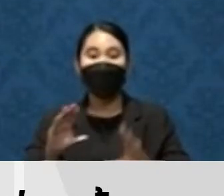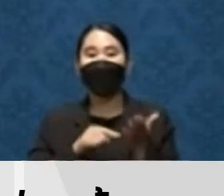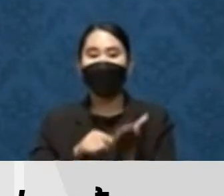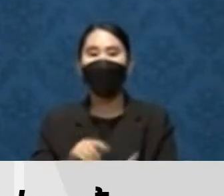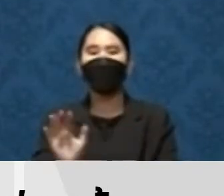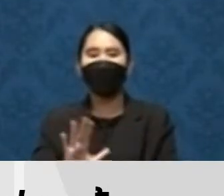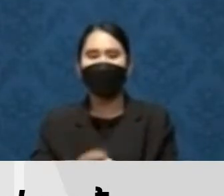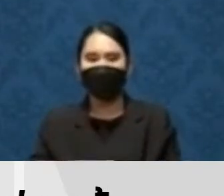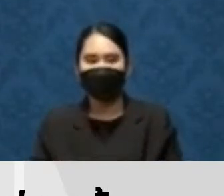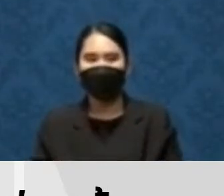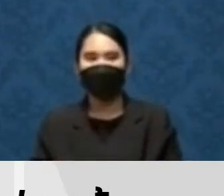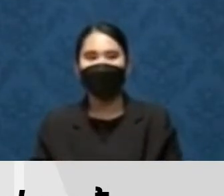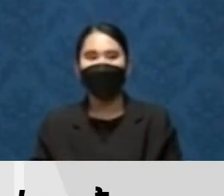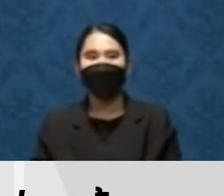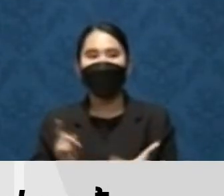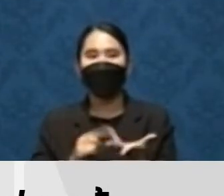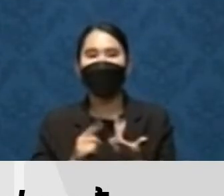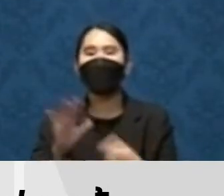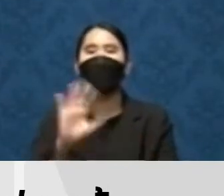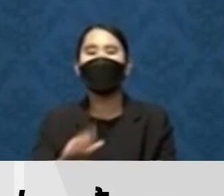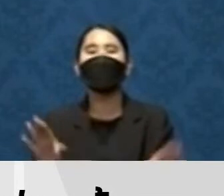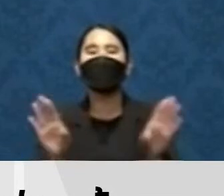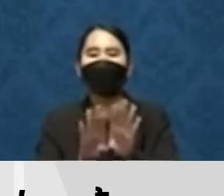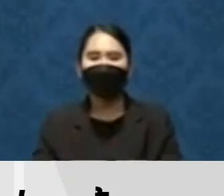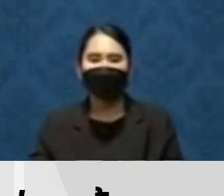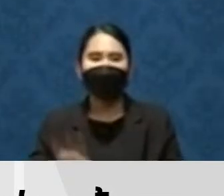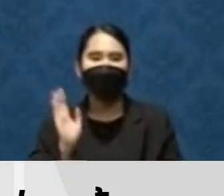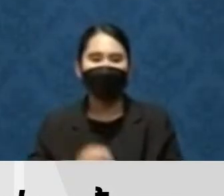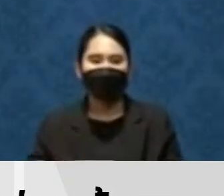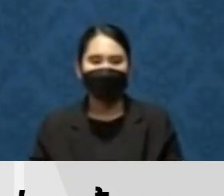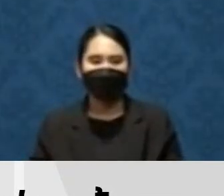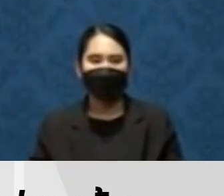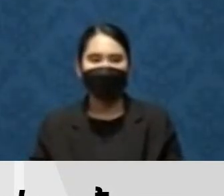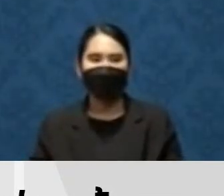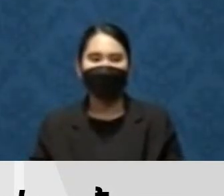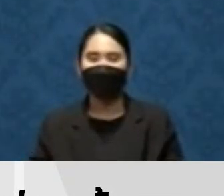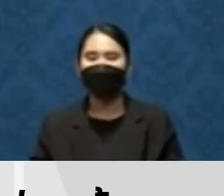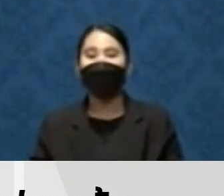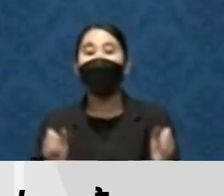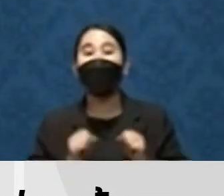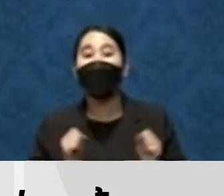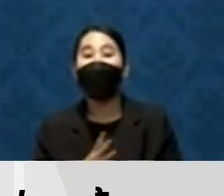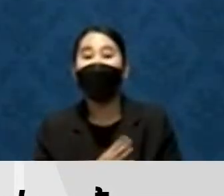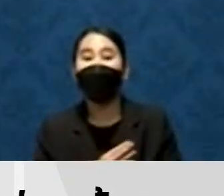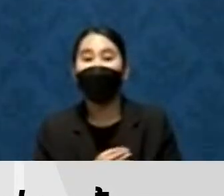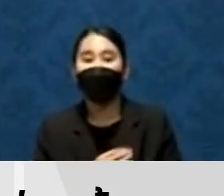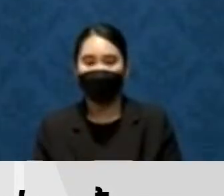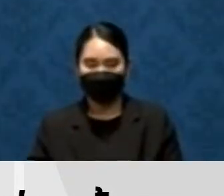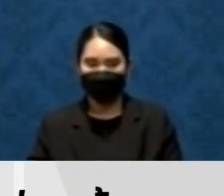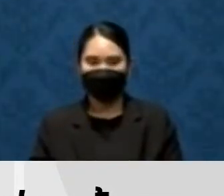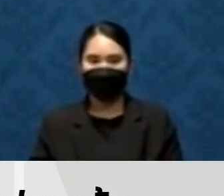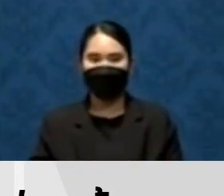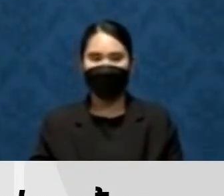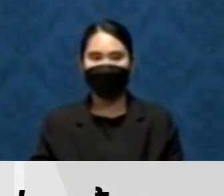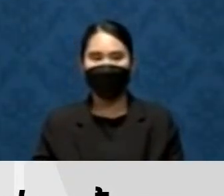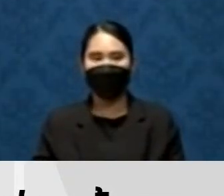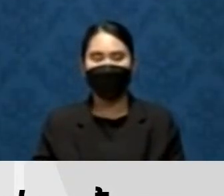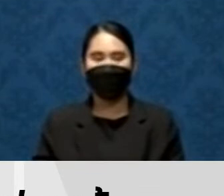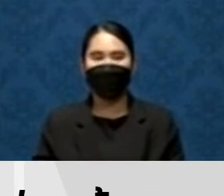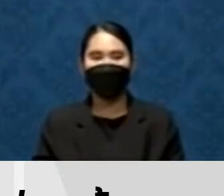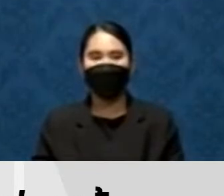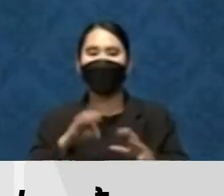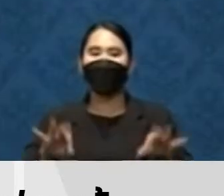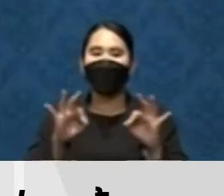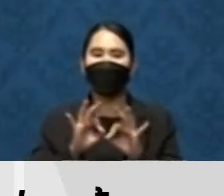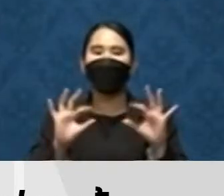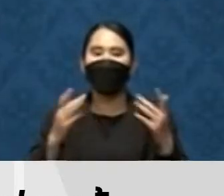ล้าน มันเยอะมากมหาศาลคือตอนนี้มันเหลือแค่ BEM อย่าง เรื่องแบบนี้คุณต้องเคลียร์ใช่ไหมเพราะว่า BTS เขาก็ไม่ได้มาพูดแบบซีซัว